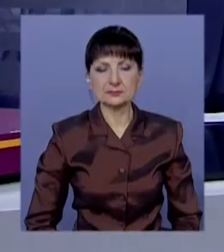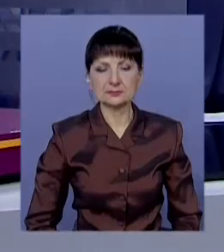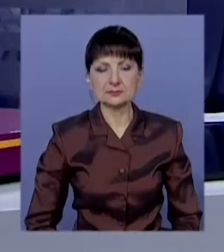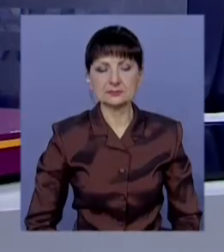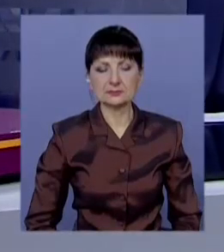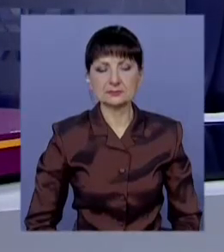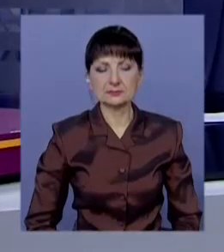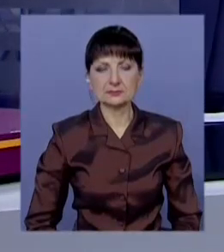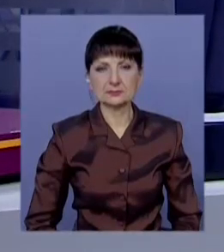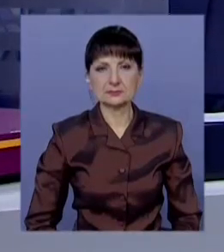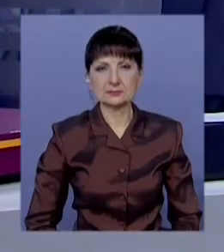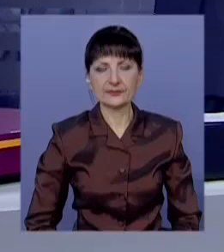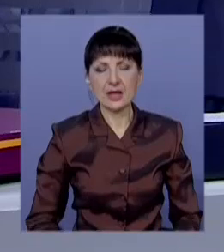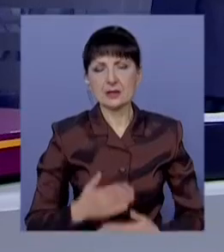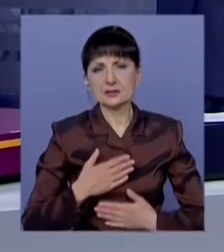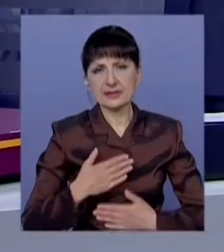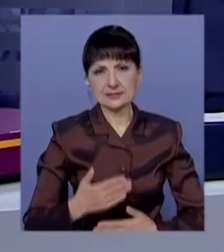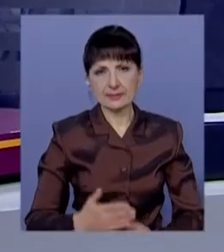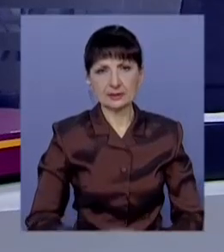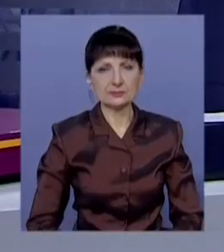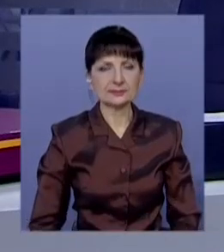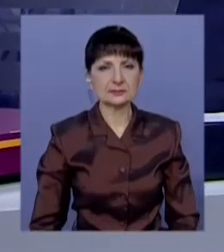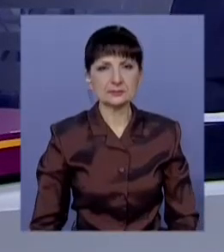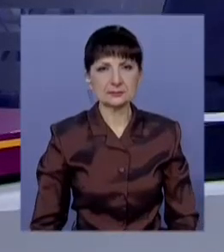Диас. Спасибо, Жанат.